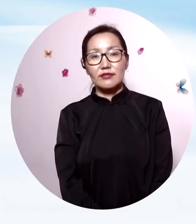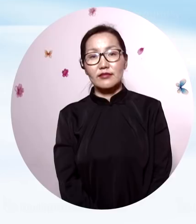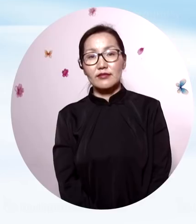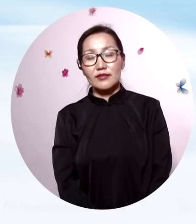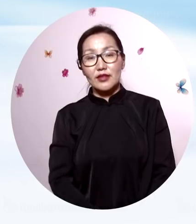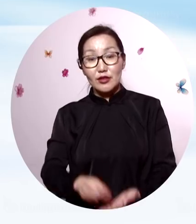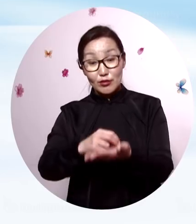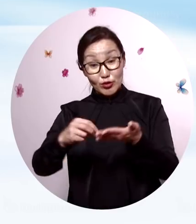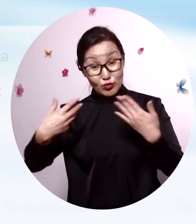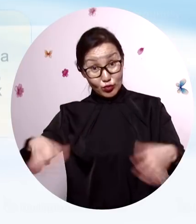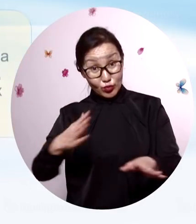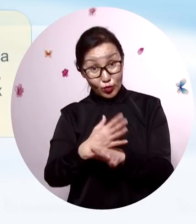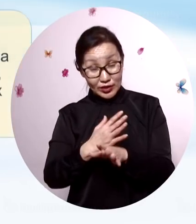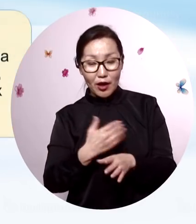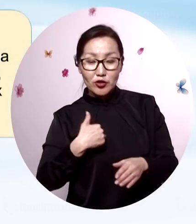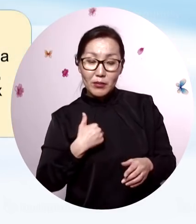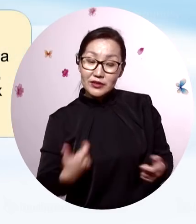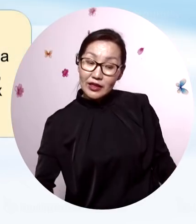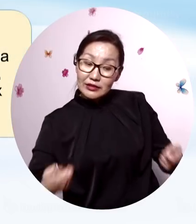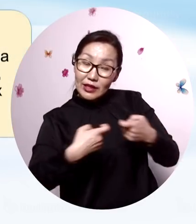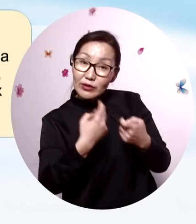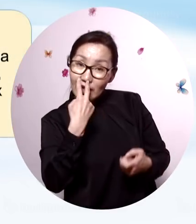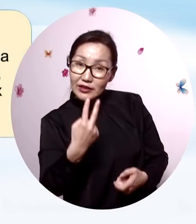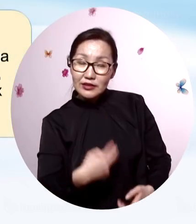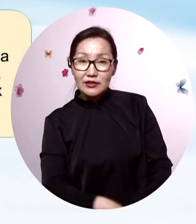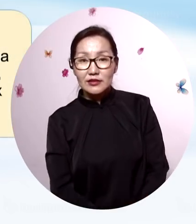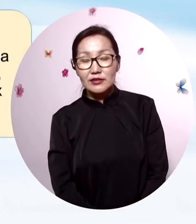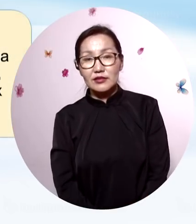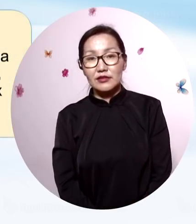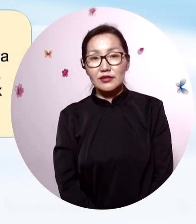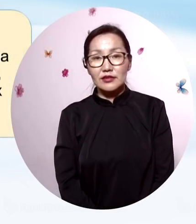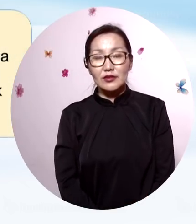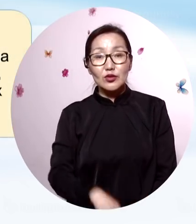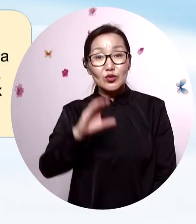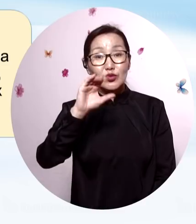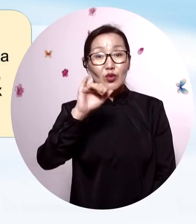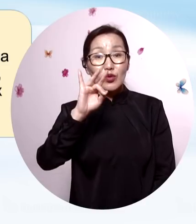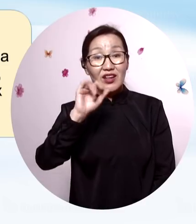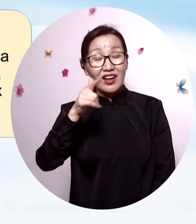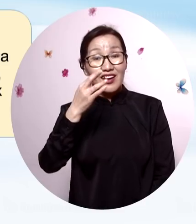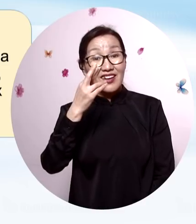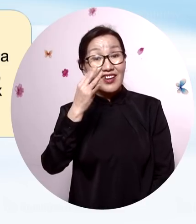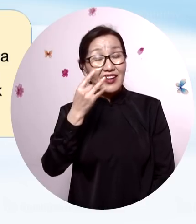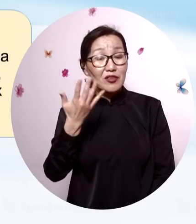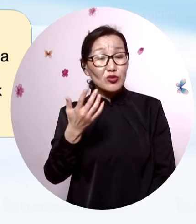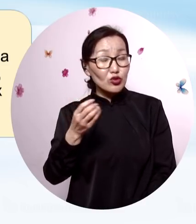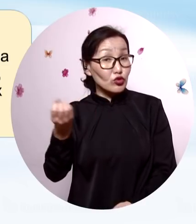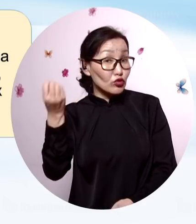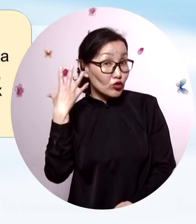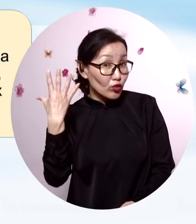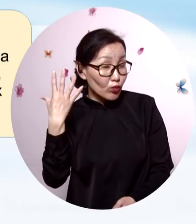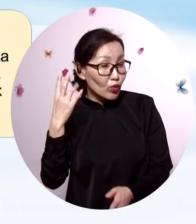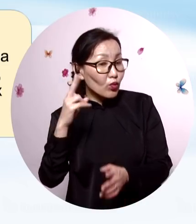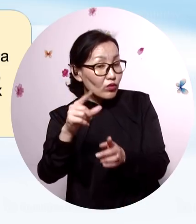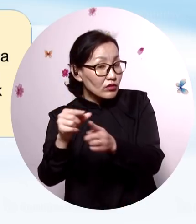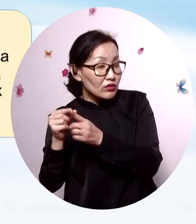За, бичснээ багштайгаа тулгая. Сураг яриа сонсдох буюу дуулдах гэсэн үгийн утга илэрхийлж байгаа юм